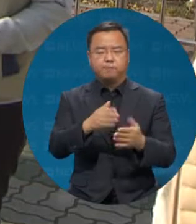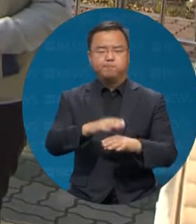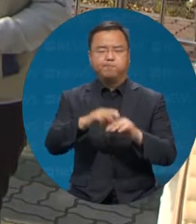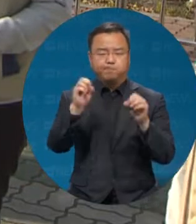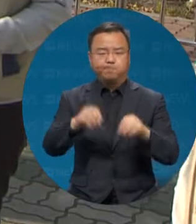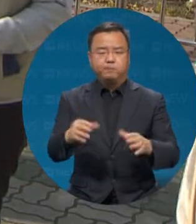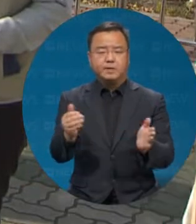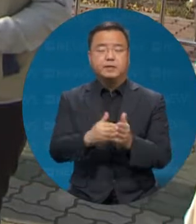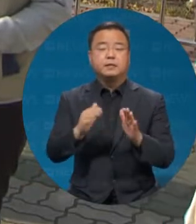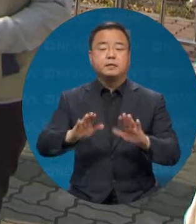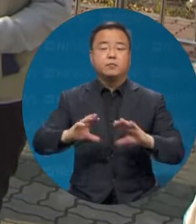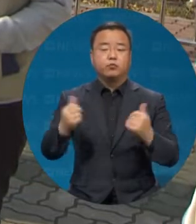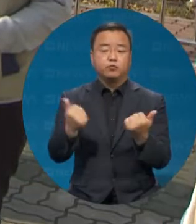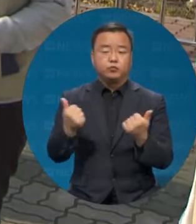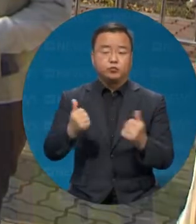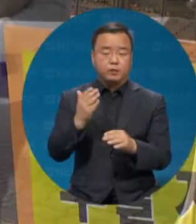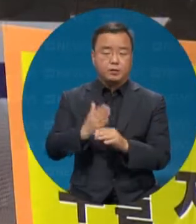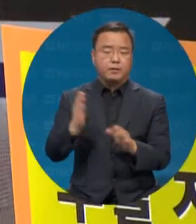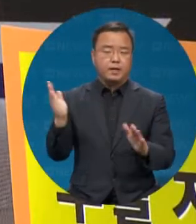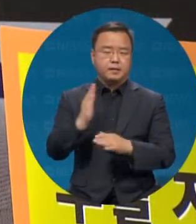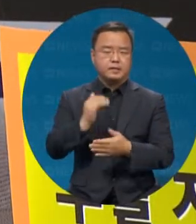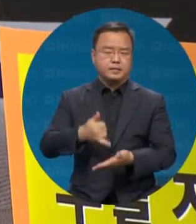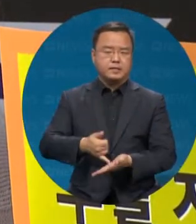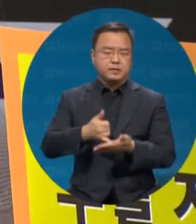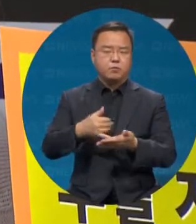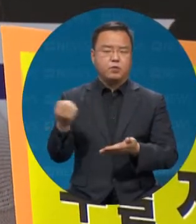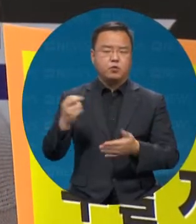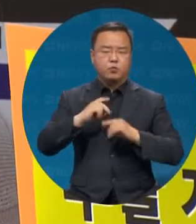이번 국회에선 학생의 인격권과